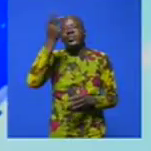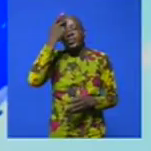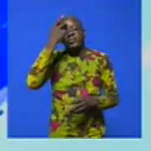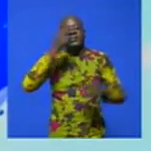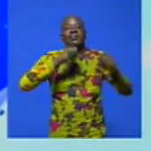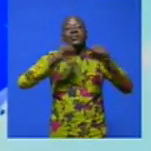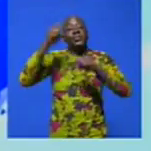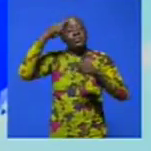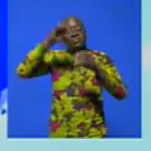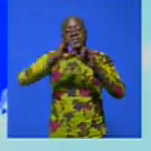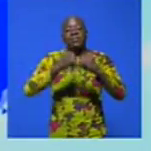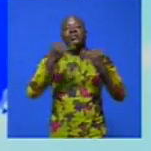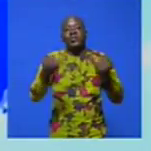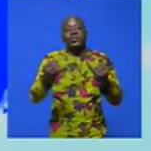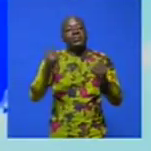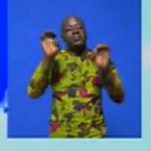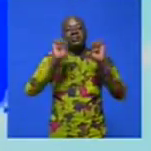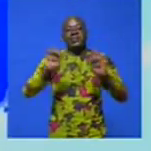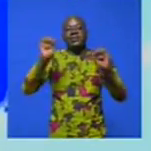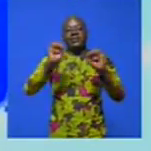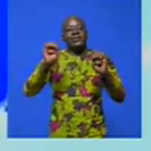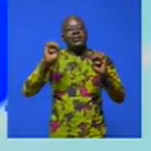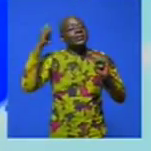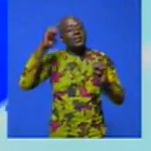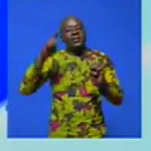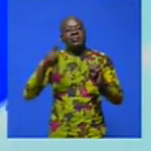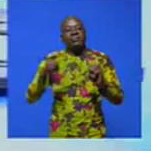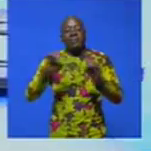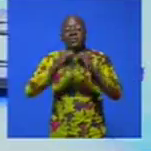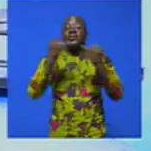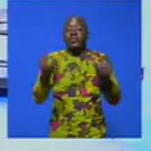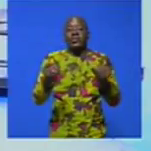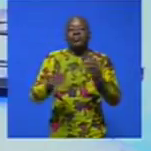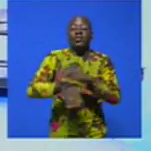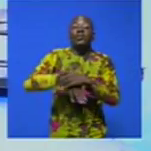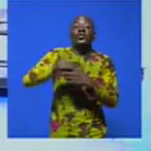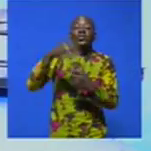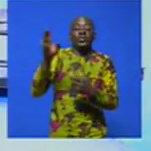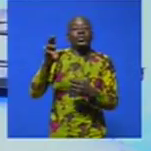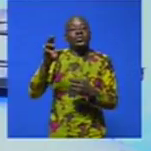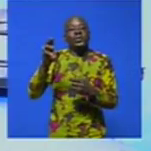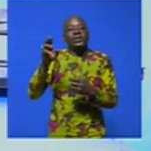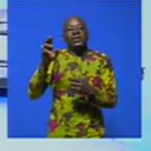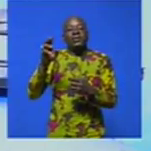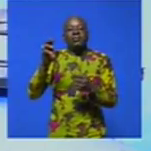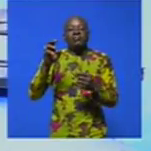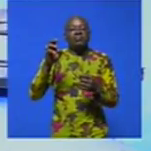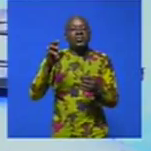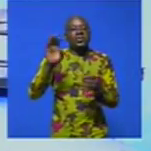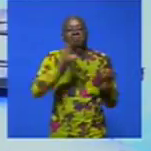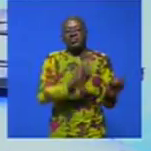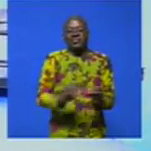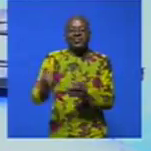une des journaux de ce mercredi les quotidiens s'attardent sur la sortie médiatique de l'opposition après